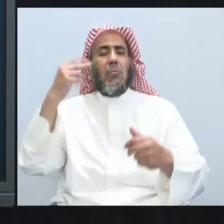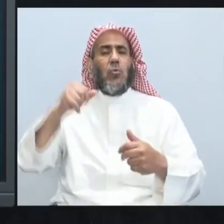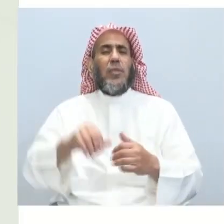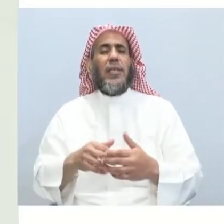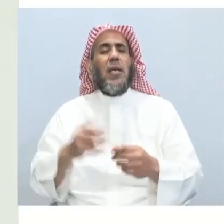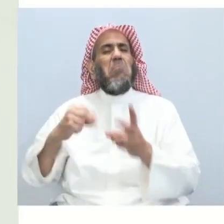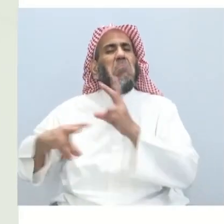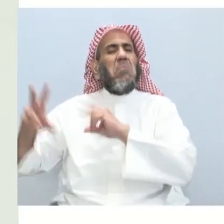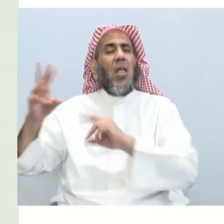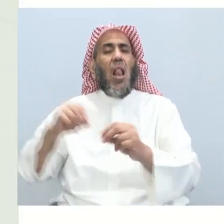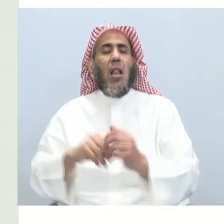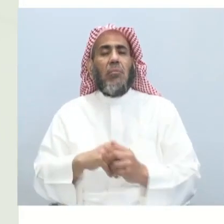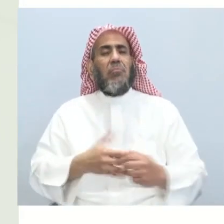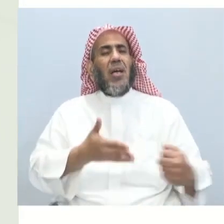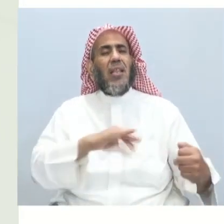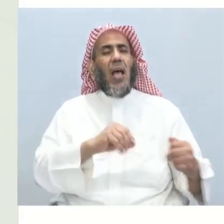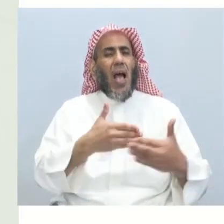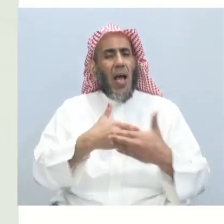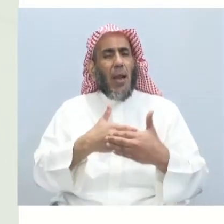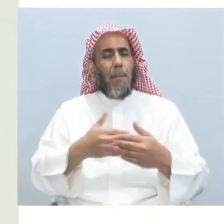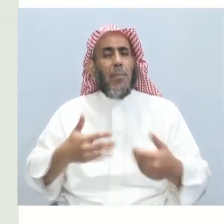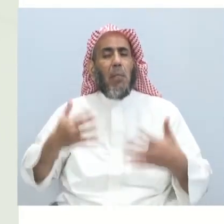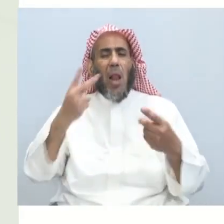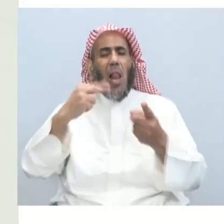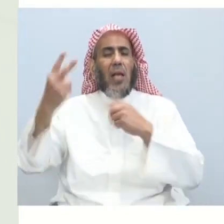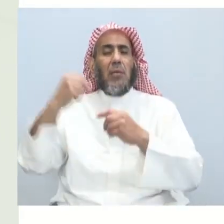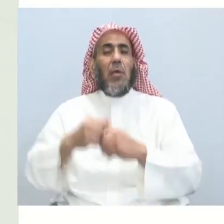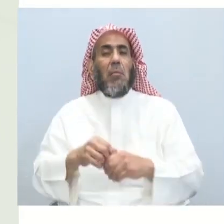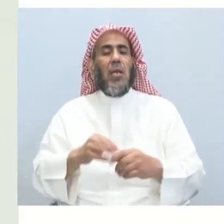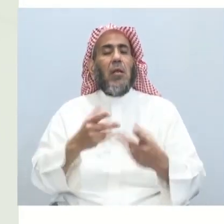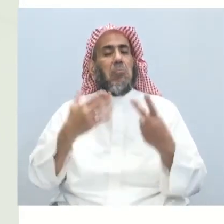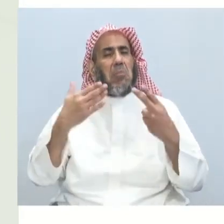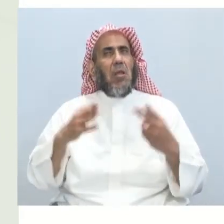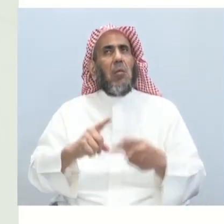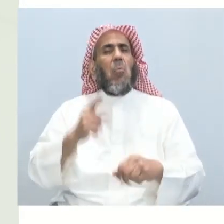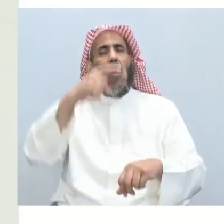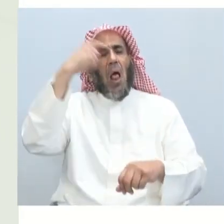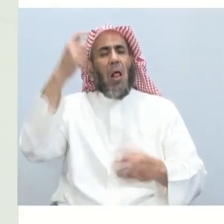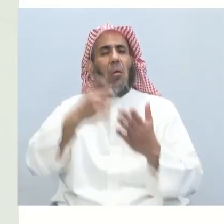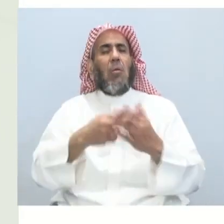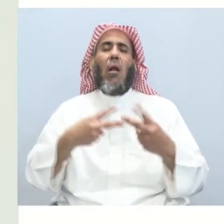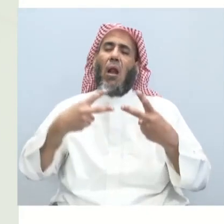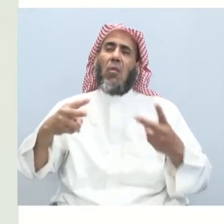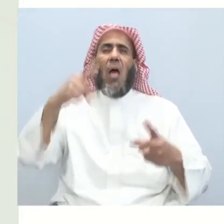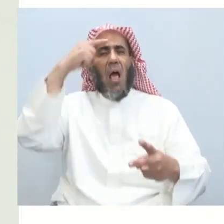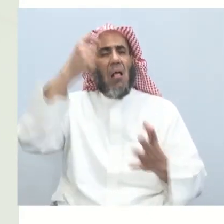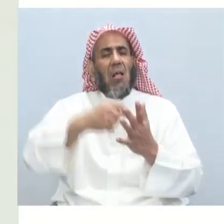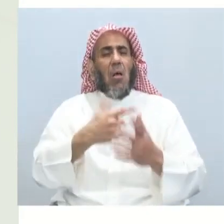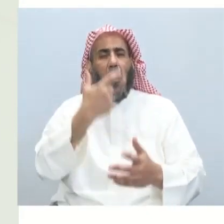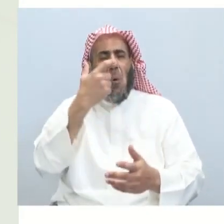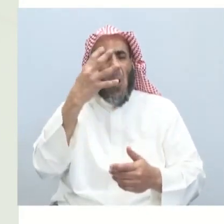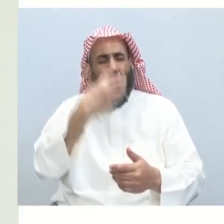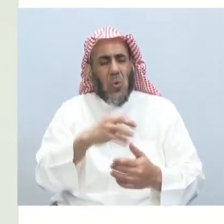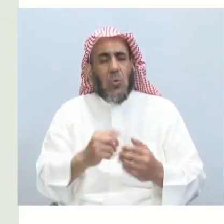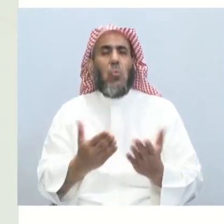الرثاء في الشعر العربي القديم مع ايضا هو قريب من الادب القديم من التسليم بالقضاء الرضا بالقضاء والحزن على الفقيد